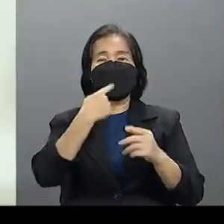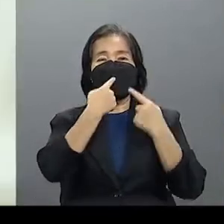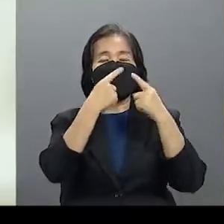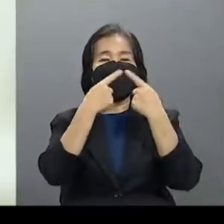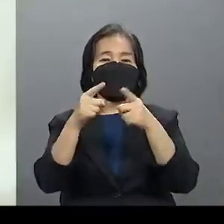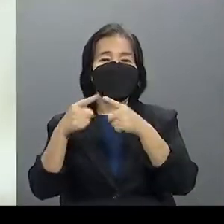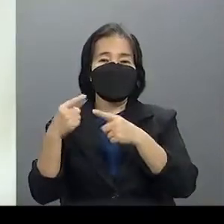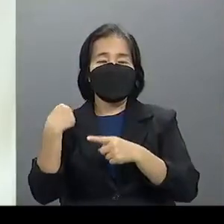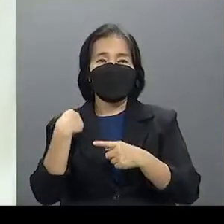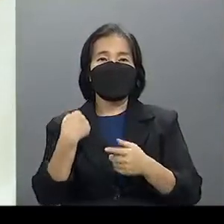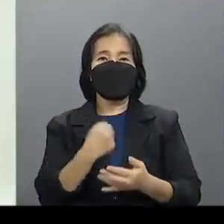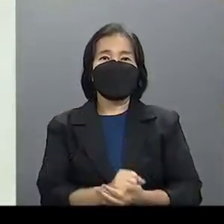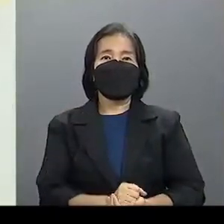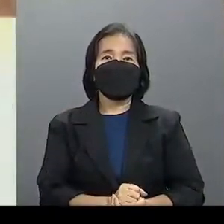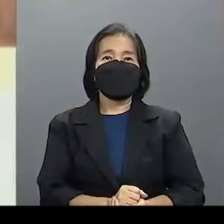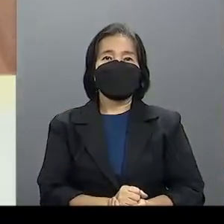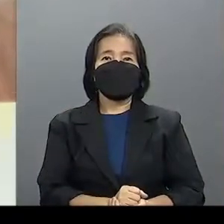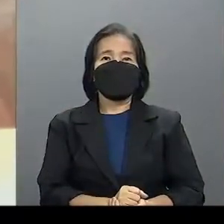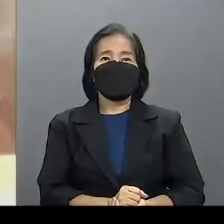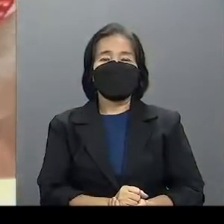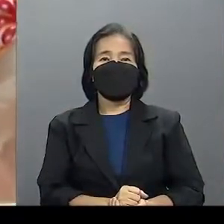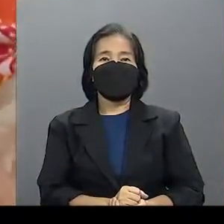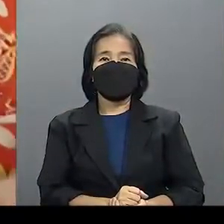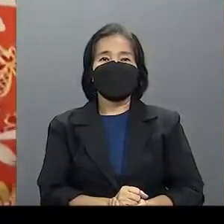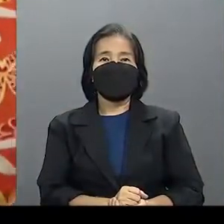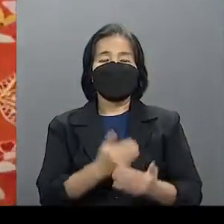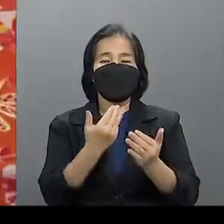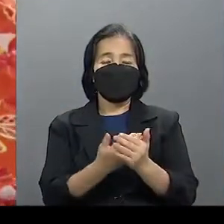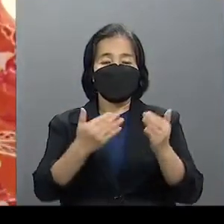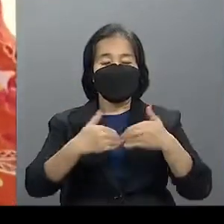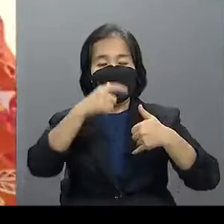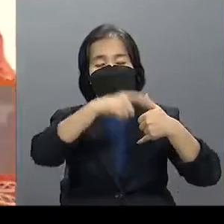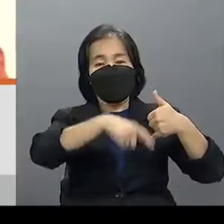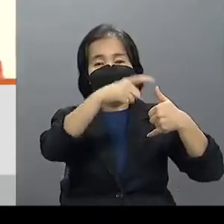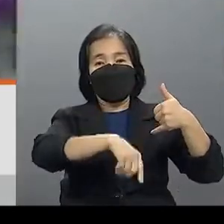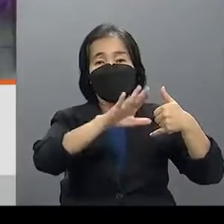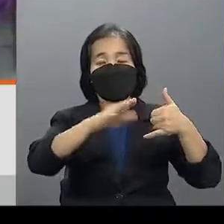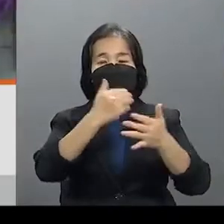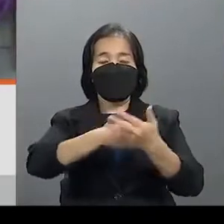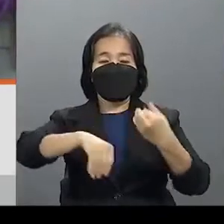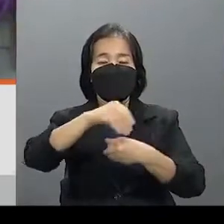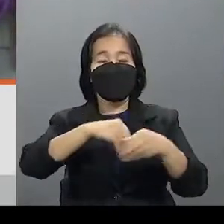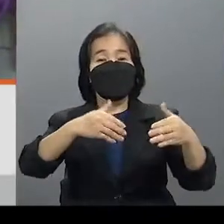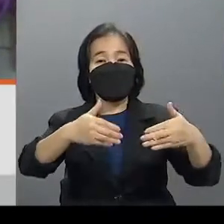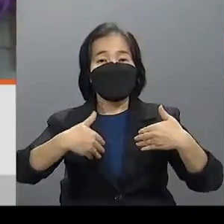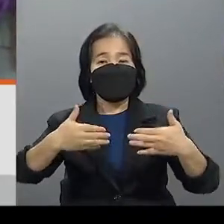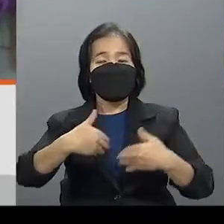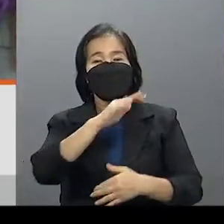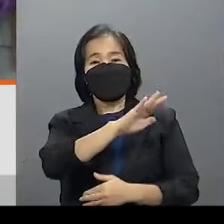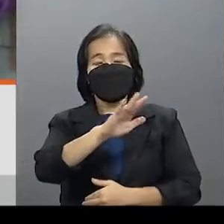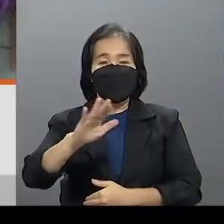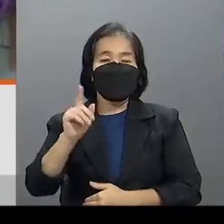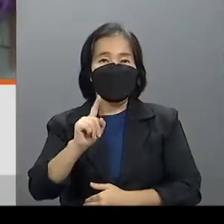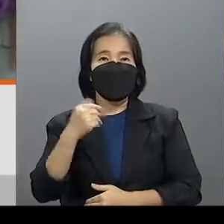เนาะ สำหรับรายได้ของสมาชิกแต่ละคนของวิสาหกิจชุมชนกลุ่มไร่นาสวนผสมบ้านไร่ก่อข้าอำเภอป่าซ